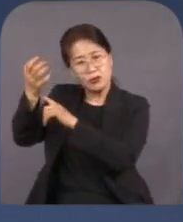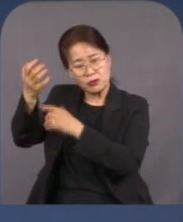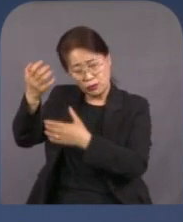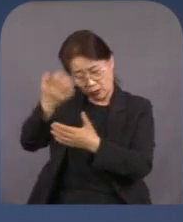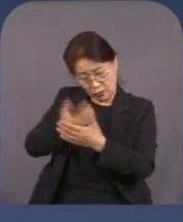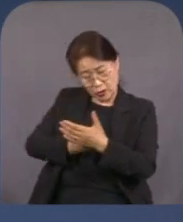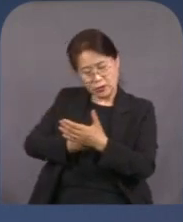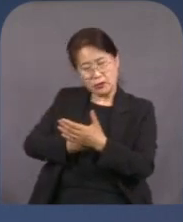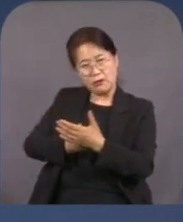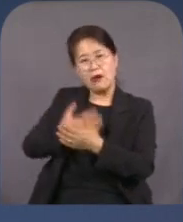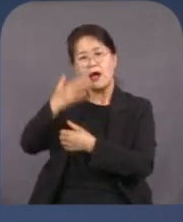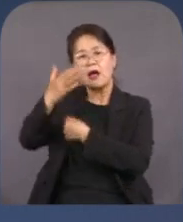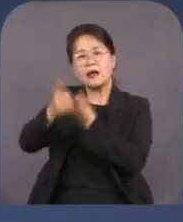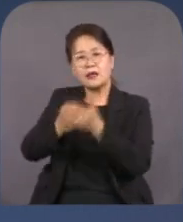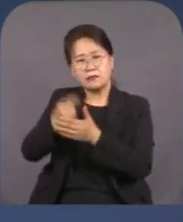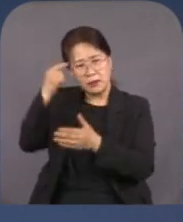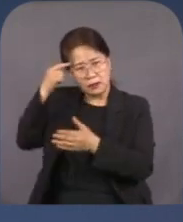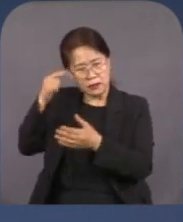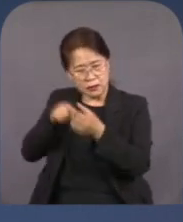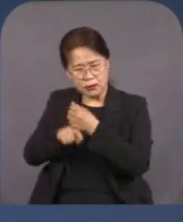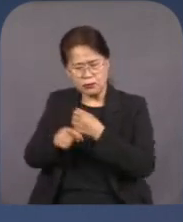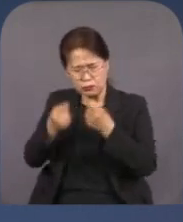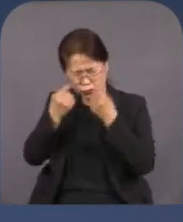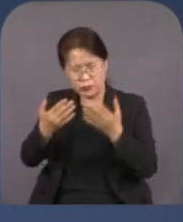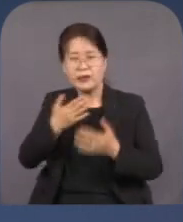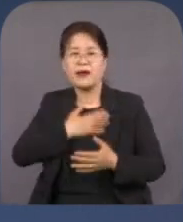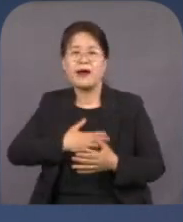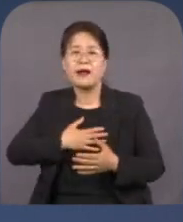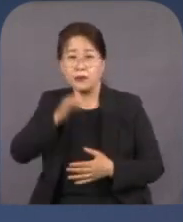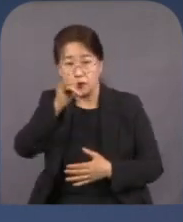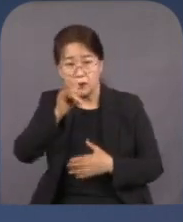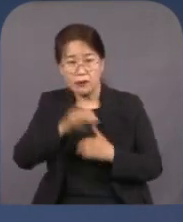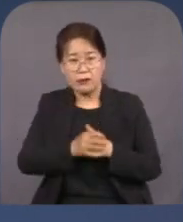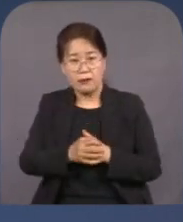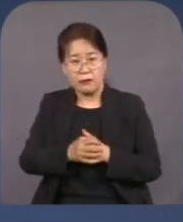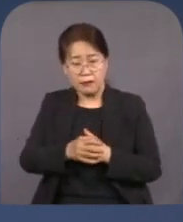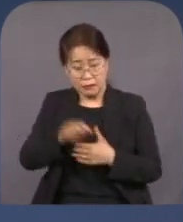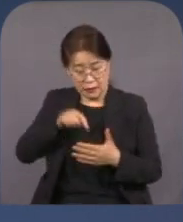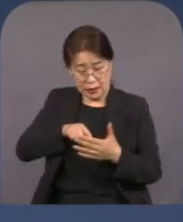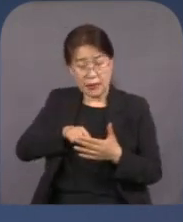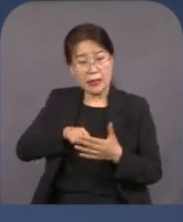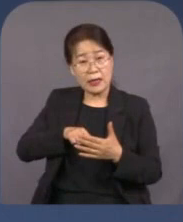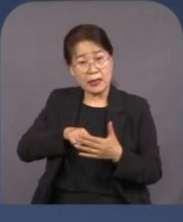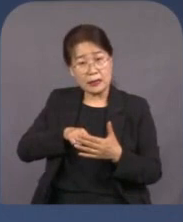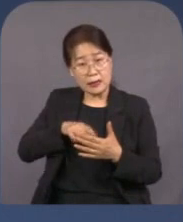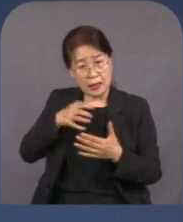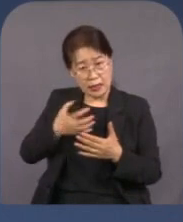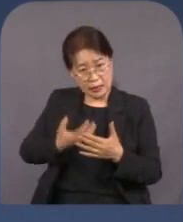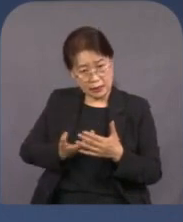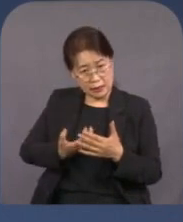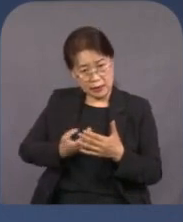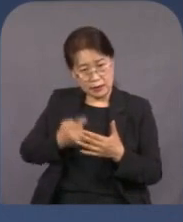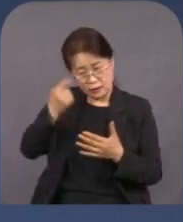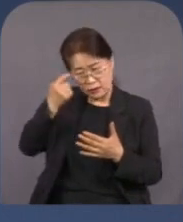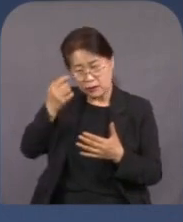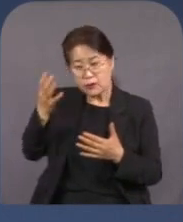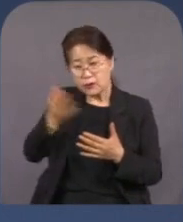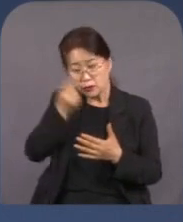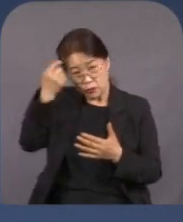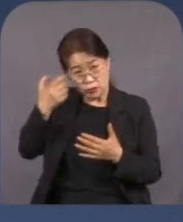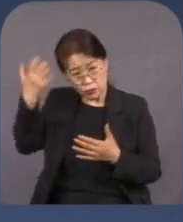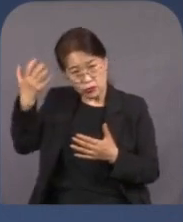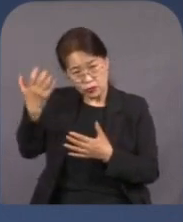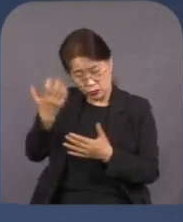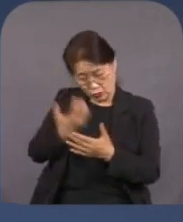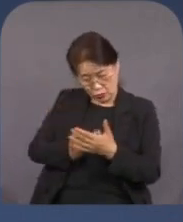너무나 분명히 알고 계십니다 우리 안에 계신 성령님은 나를 향한 하나님 아버지의 관심이 어디에